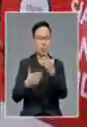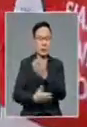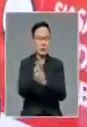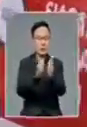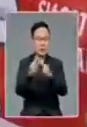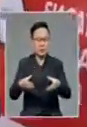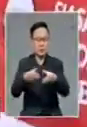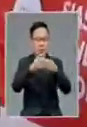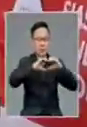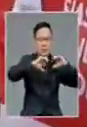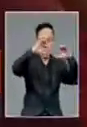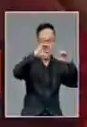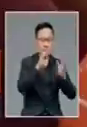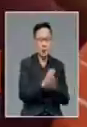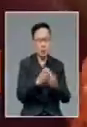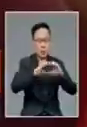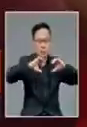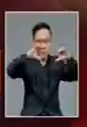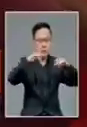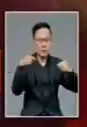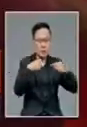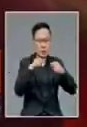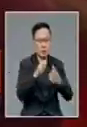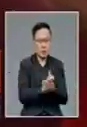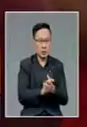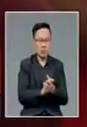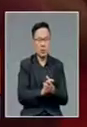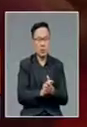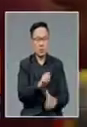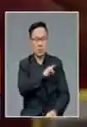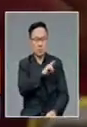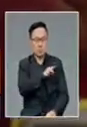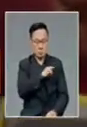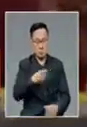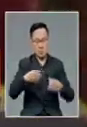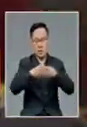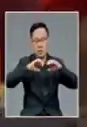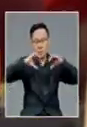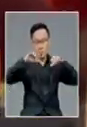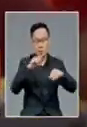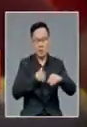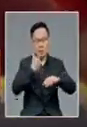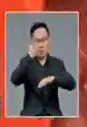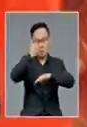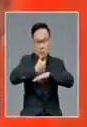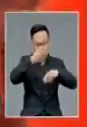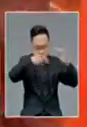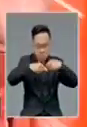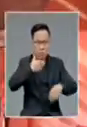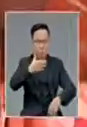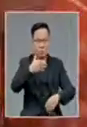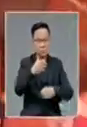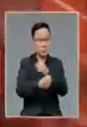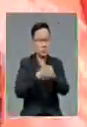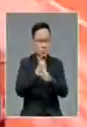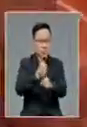งขันกับพรรคร่วมรัฐบาลที่ปกครองประเทศมาตั้งแต่มาเลเซียได้รับเอกราช การประกาศของพันธมิตรฝ่ายค้านซึ่งประกอบด้วย4พ